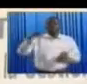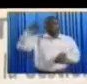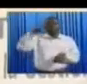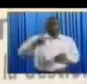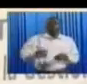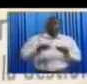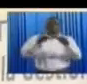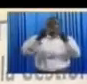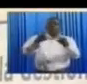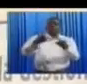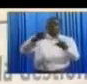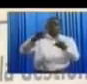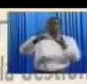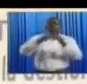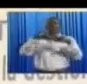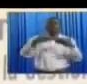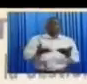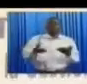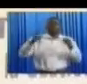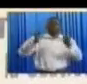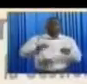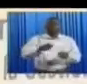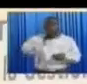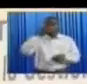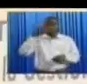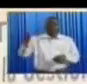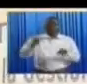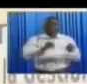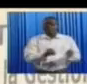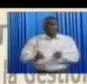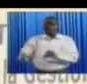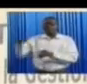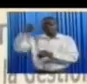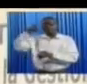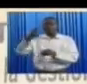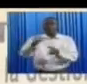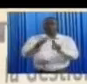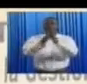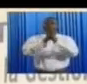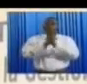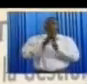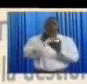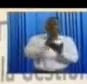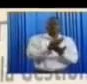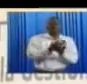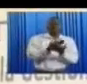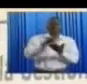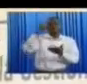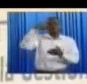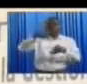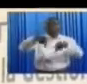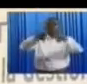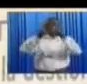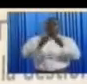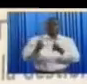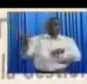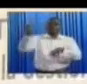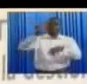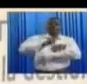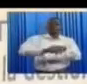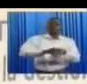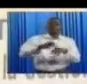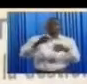peuvent exploiter, comment on peut mieux s'organiser pour mieux mobiliser les ressources pour permettre justement une mise en